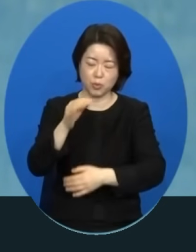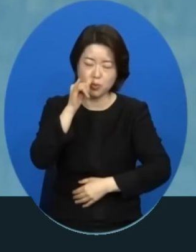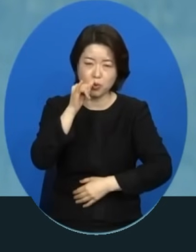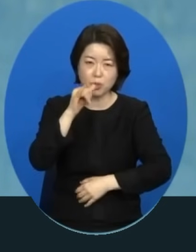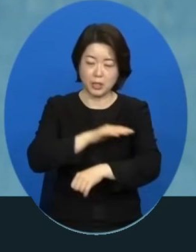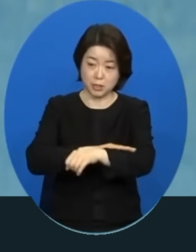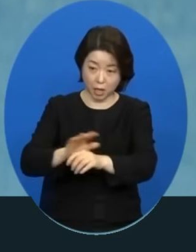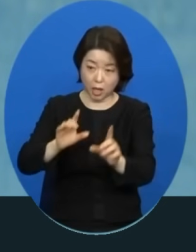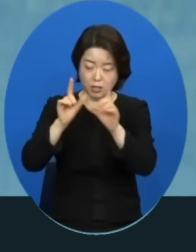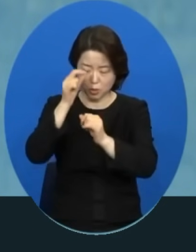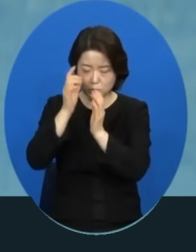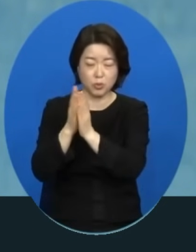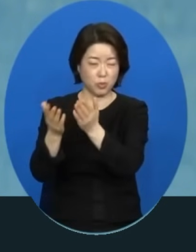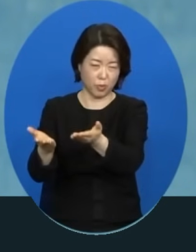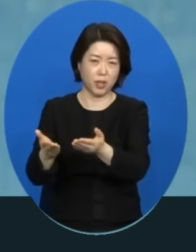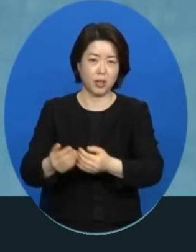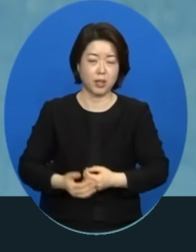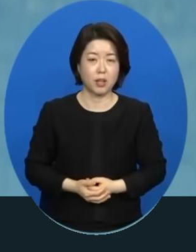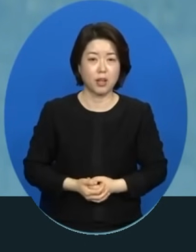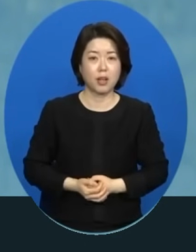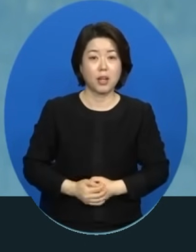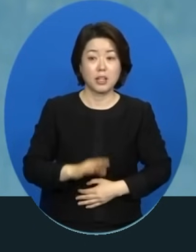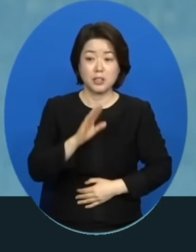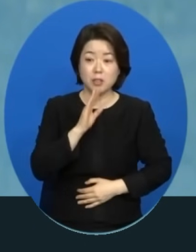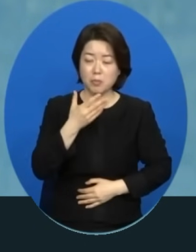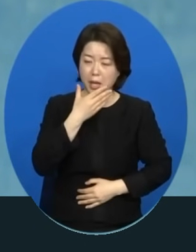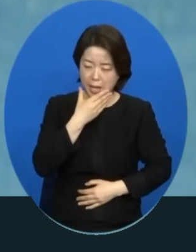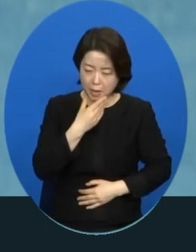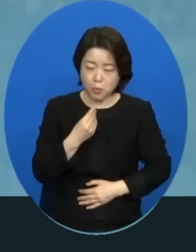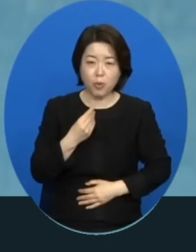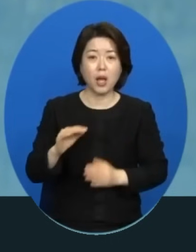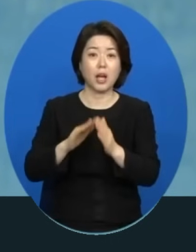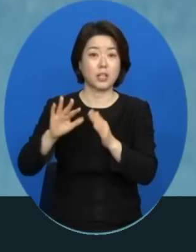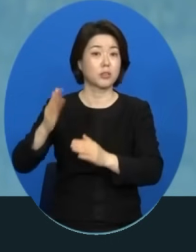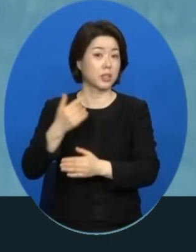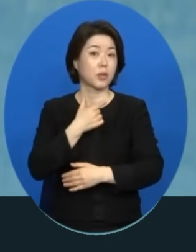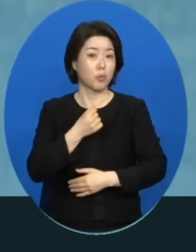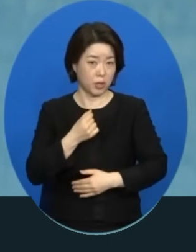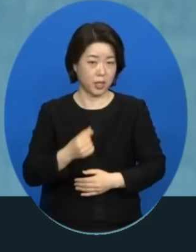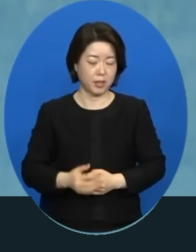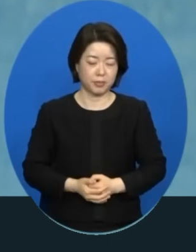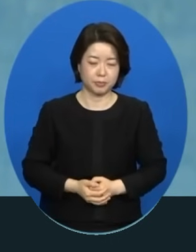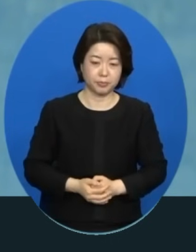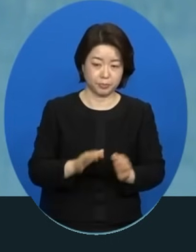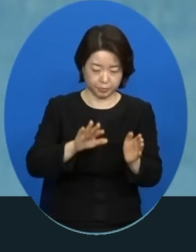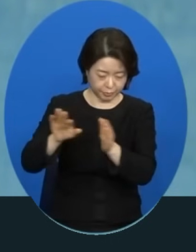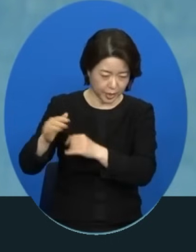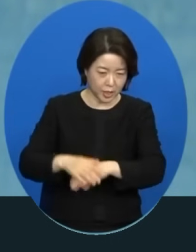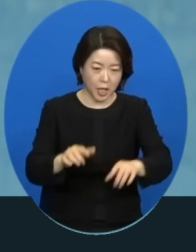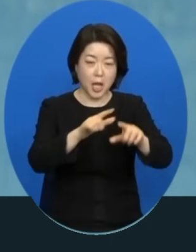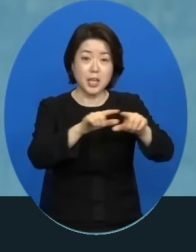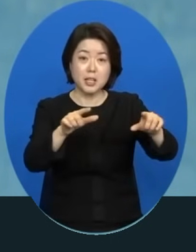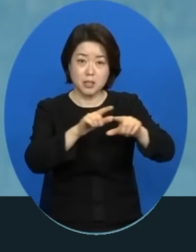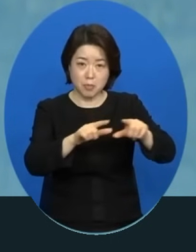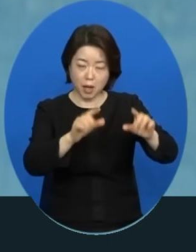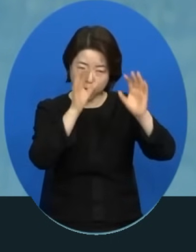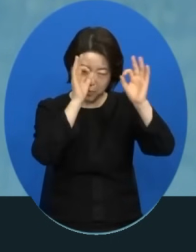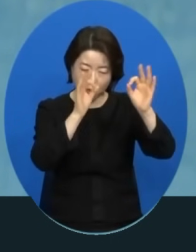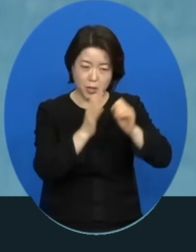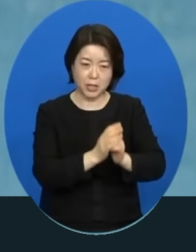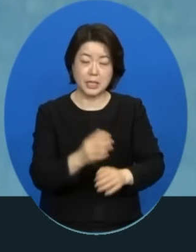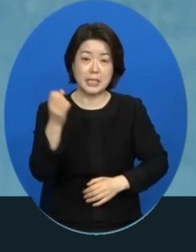분들이 계신데 정말 건강하고 행복한 가정이 되기를 원합니다. 근데 일반적으로 보면 재혼 부부의